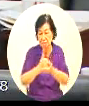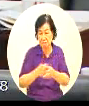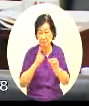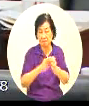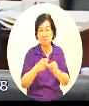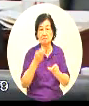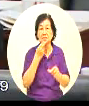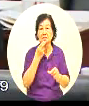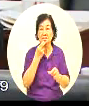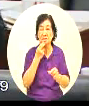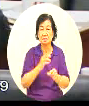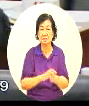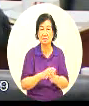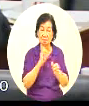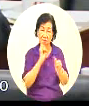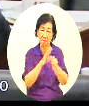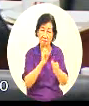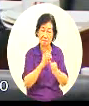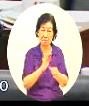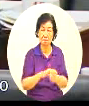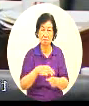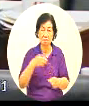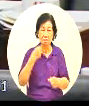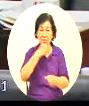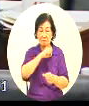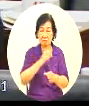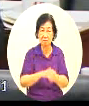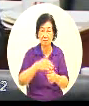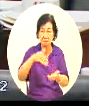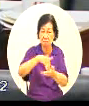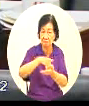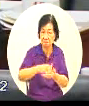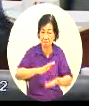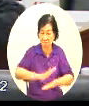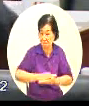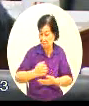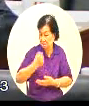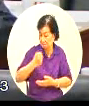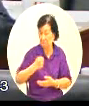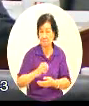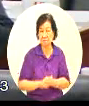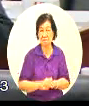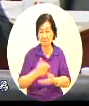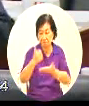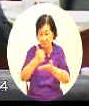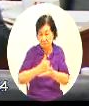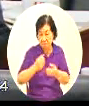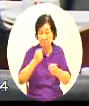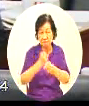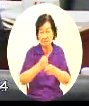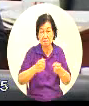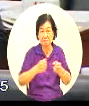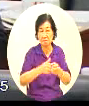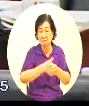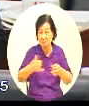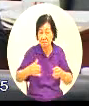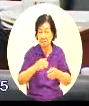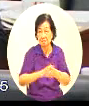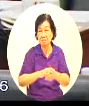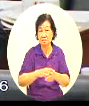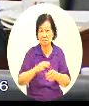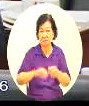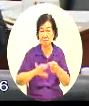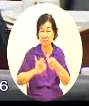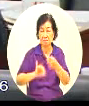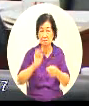啊，做一个消化压力给因。你若无进用30%。无拜托台塑较早搬出去，已经赚有